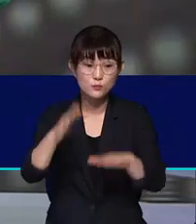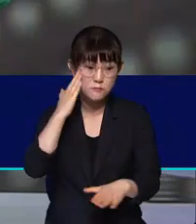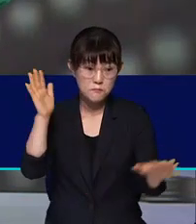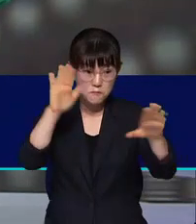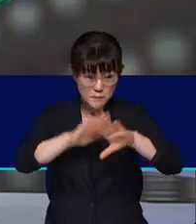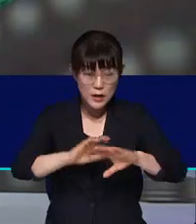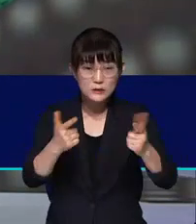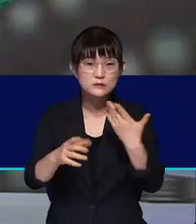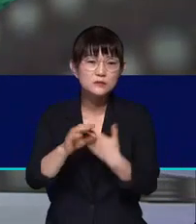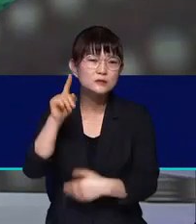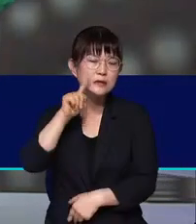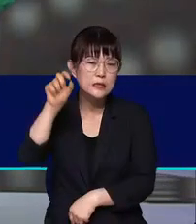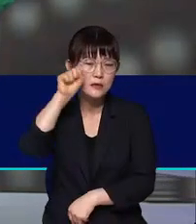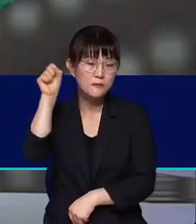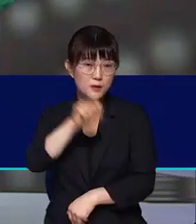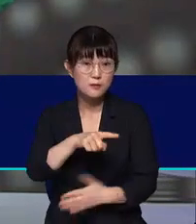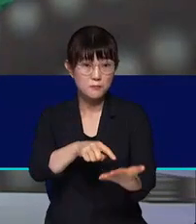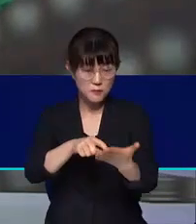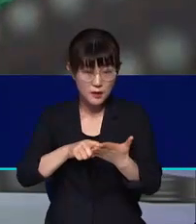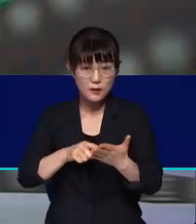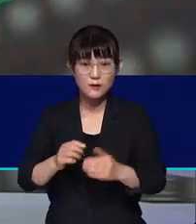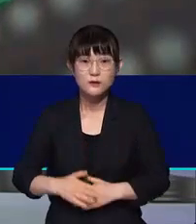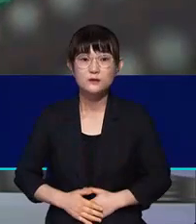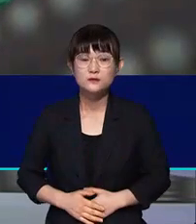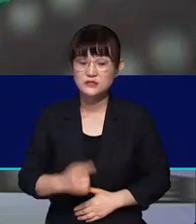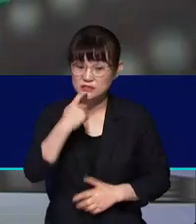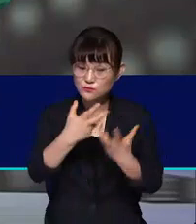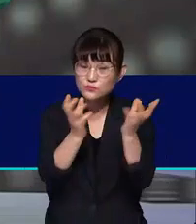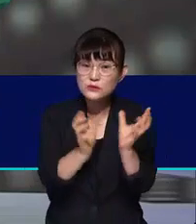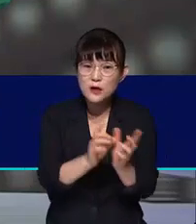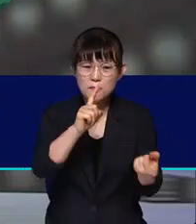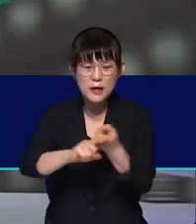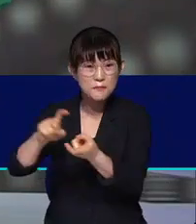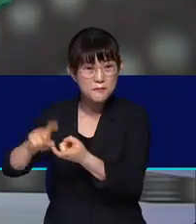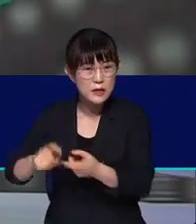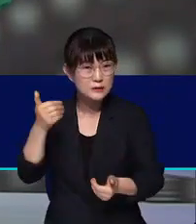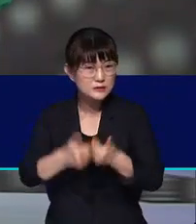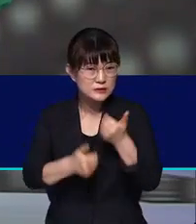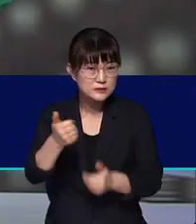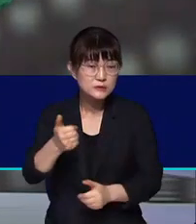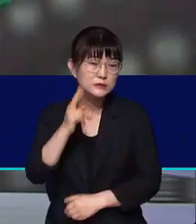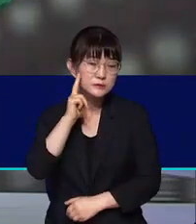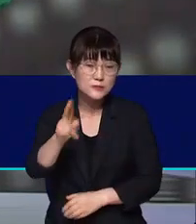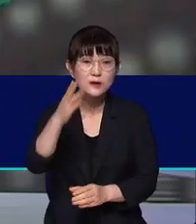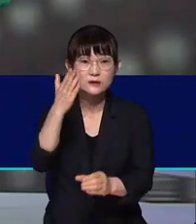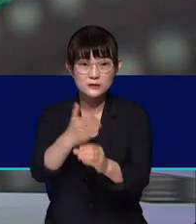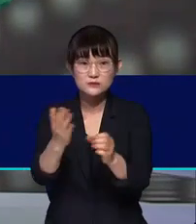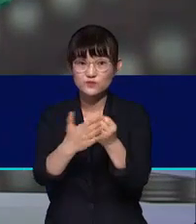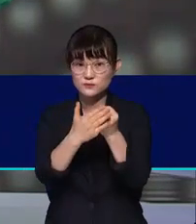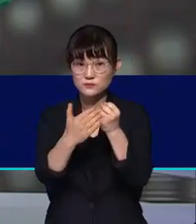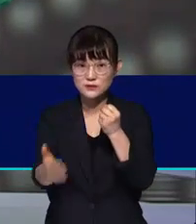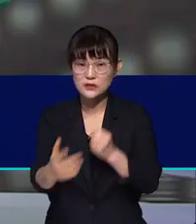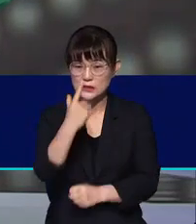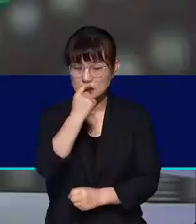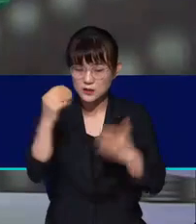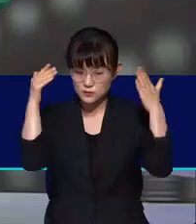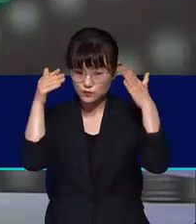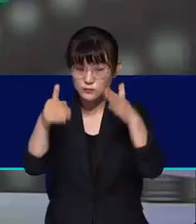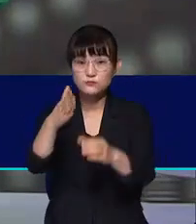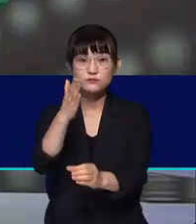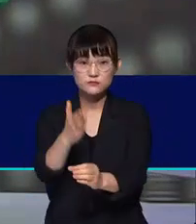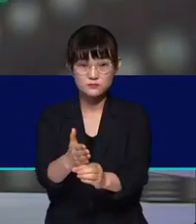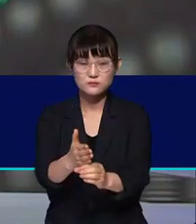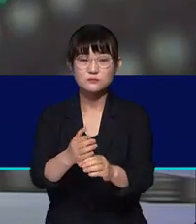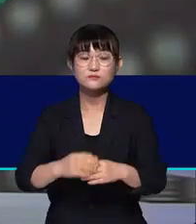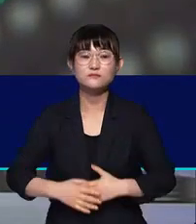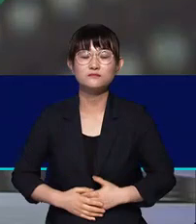나올 예정입니다. 계파 갈등에 휩싸여 있는 민주당은 결과에 촉각을 곤두세우며 긴장감이 최고조에 이르고 있습니다.